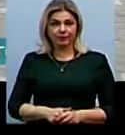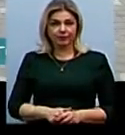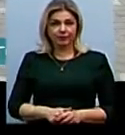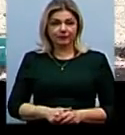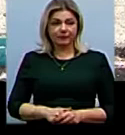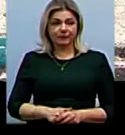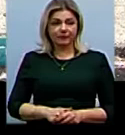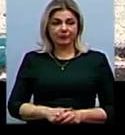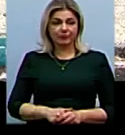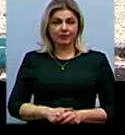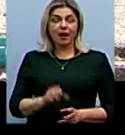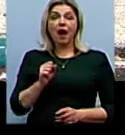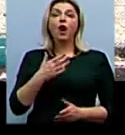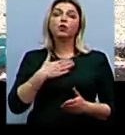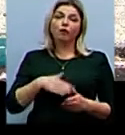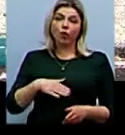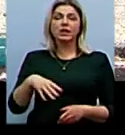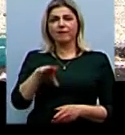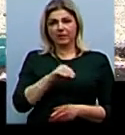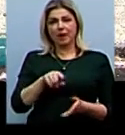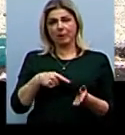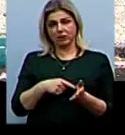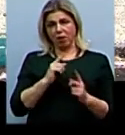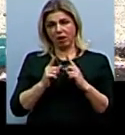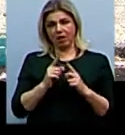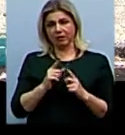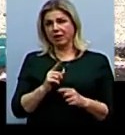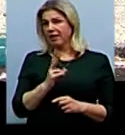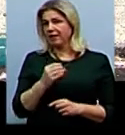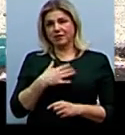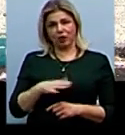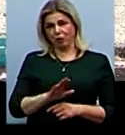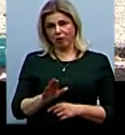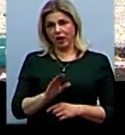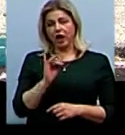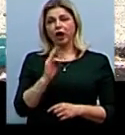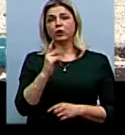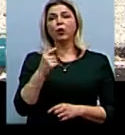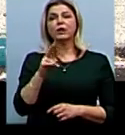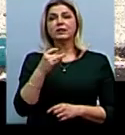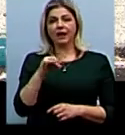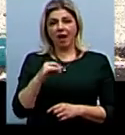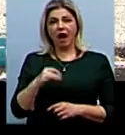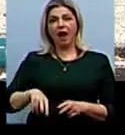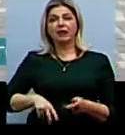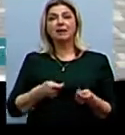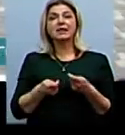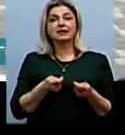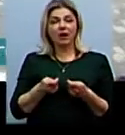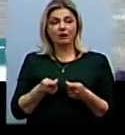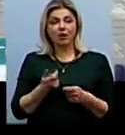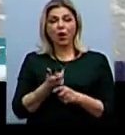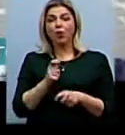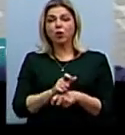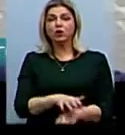взагалі, чи задоволені роботою всієї міської влади? Ні, не задоволені інгульською адміністрацією.